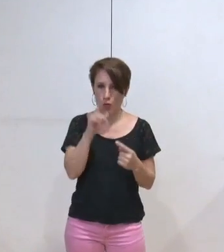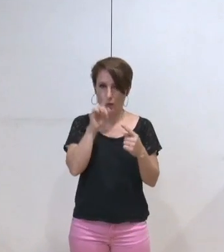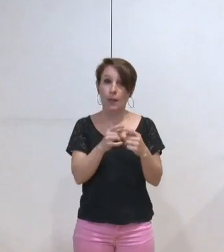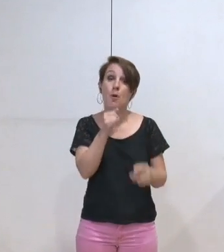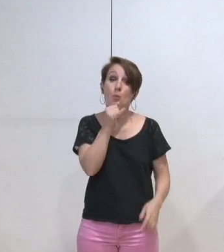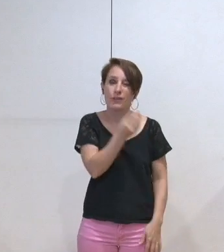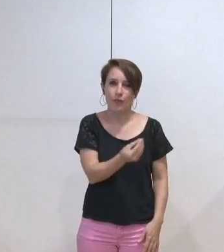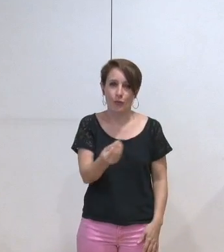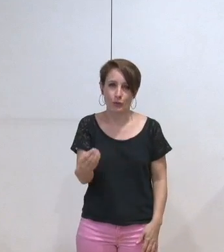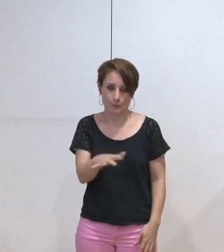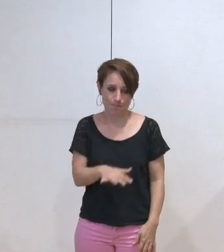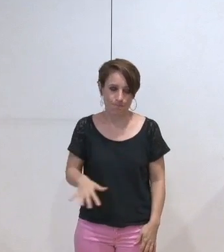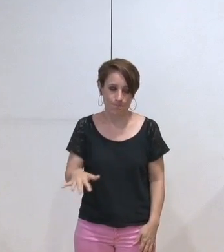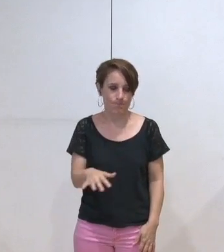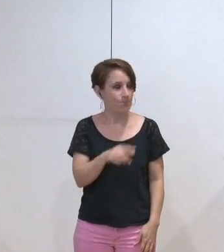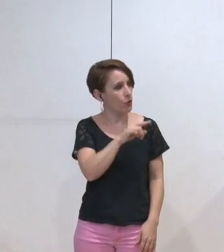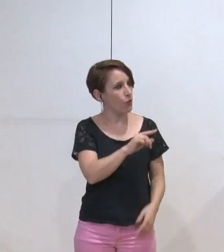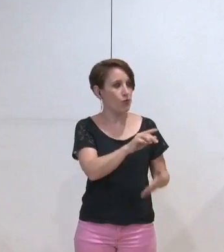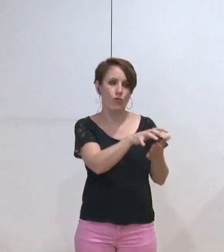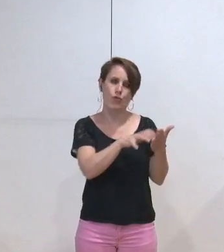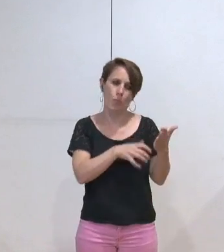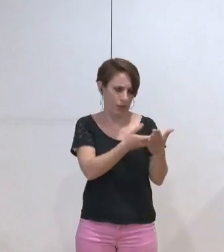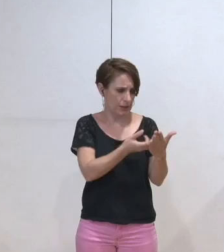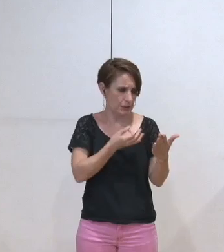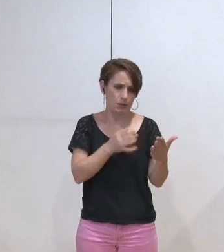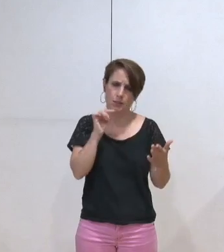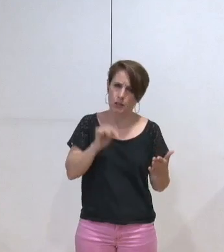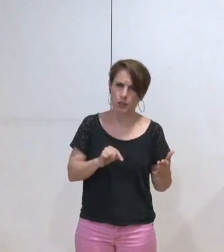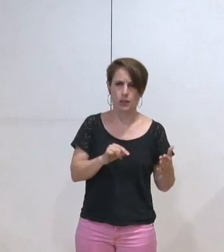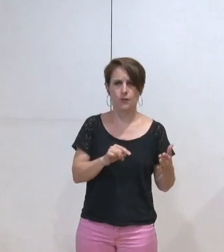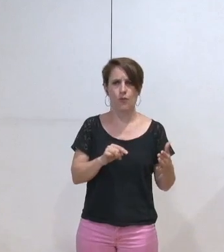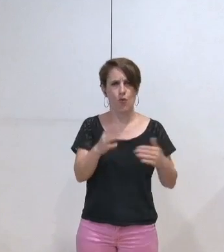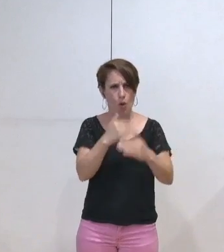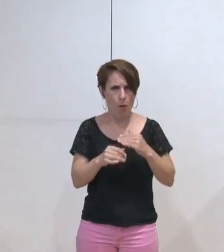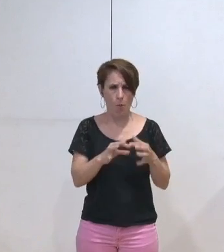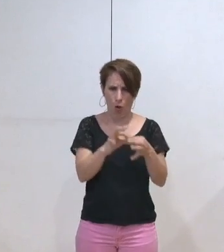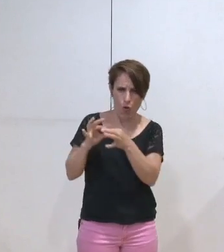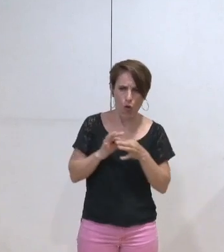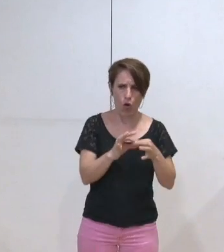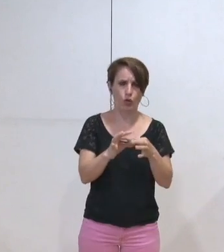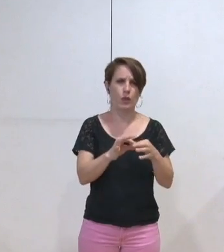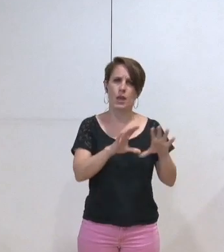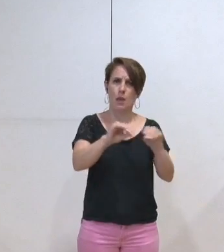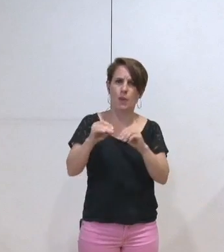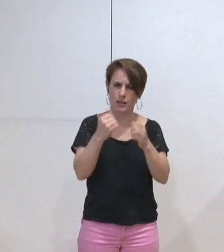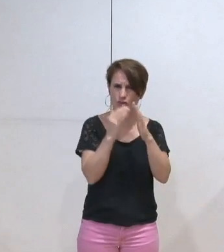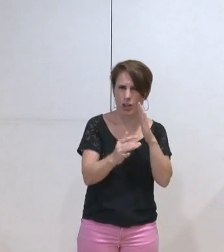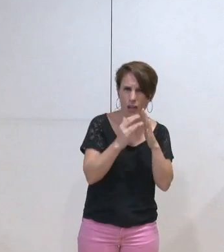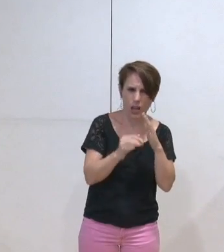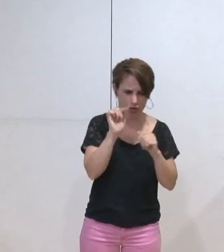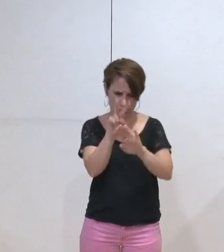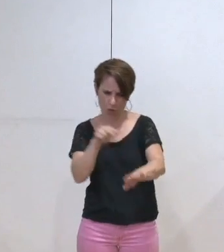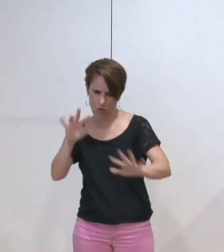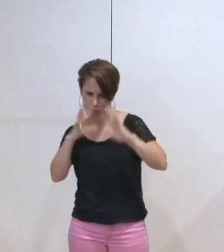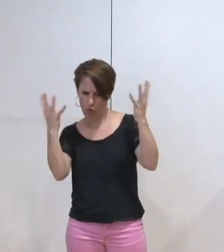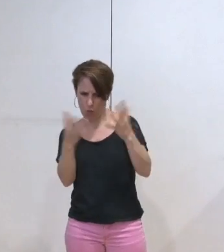enfance vous écrivez qu'il faut avoir un plan ordonner des places en structure qu'il faut établir une vue globale sur le territoire tout cela on ne peut